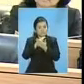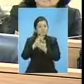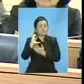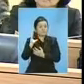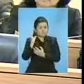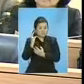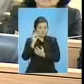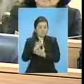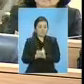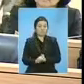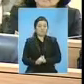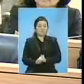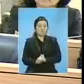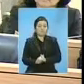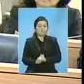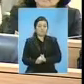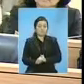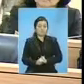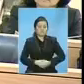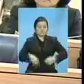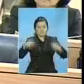สงครามโลกครั้งที่สอง